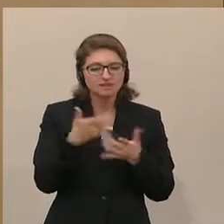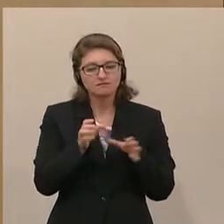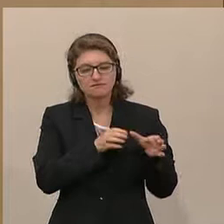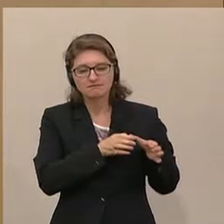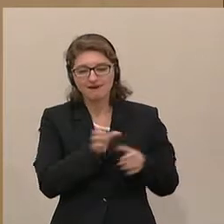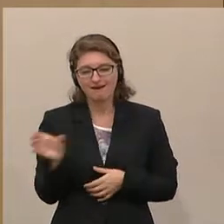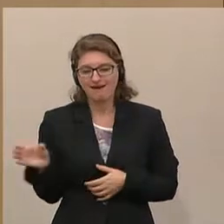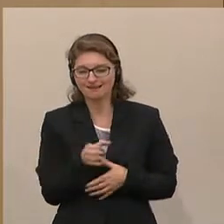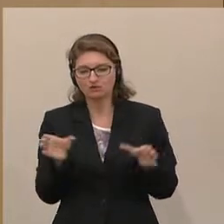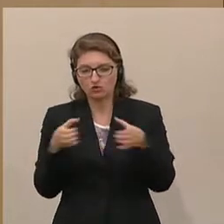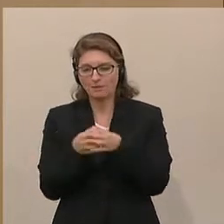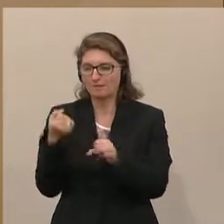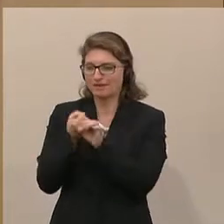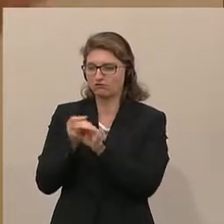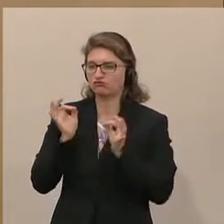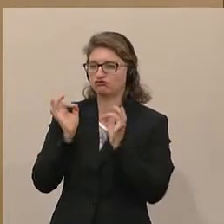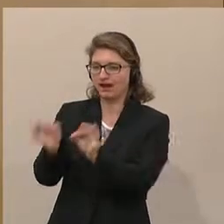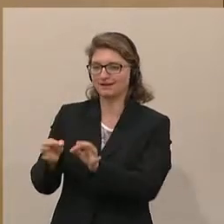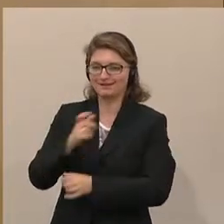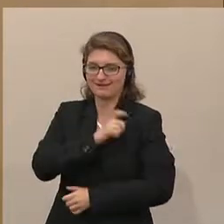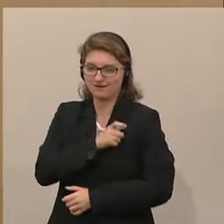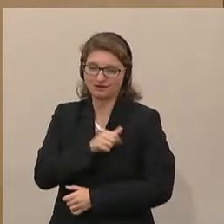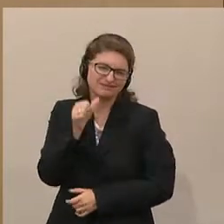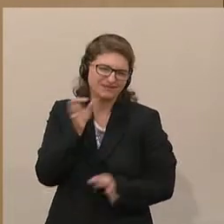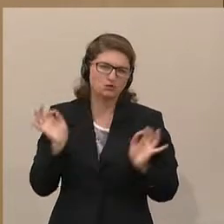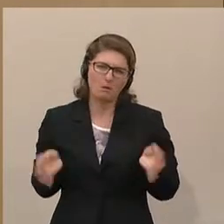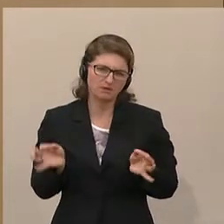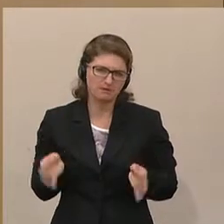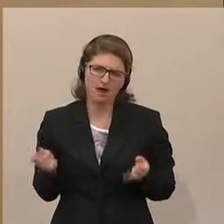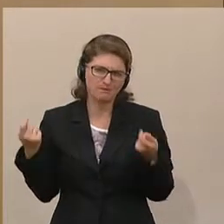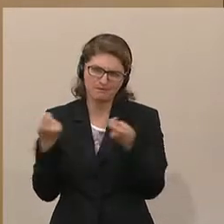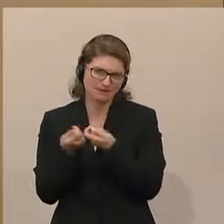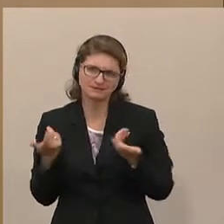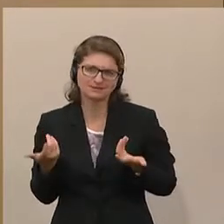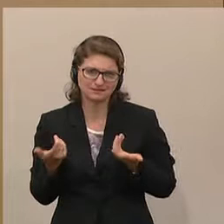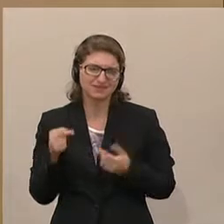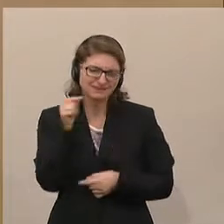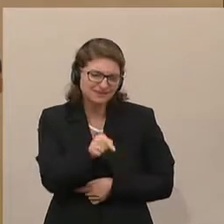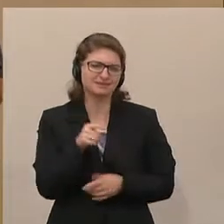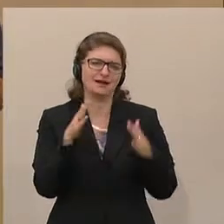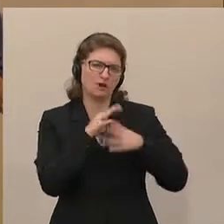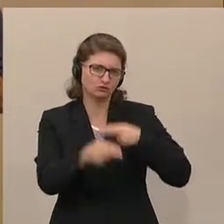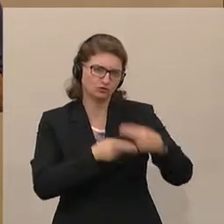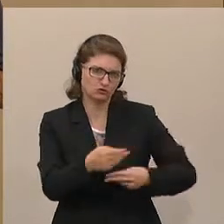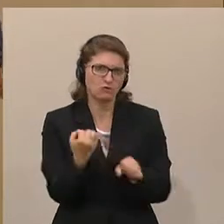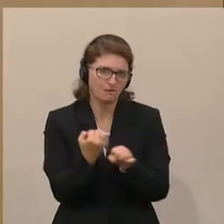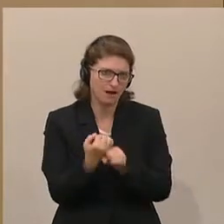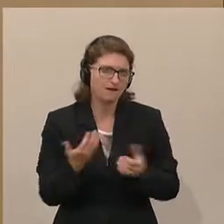der Straßenkriminalität nicht optimal geeignet war, diese Hausdurchsuchung